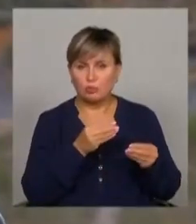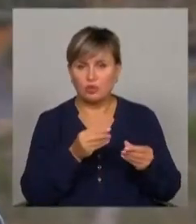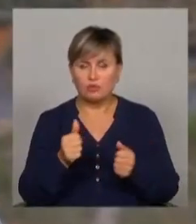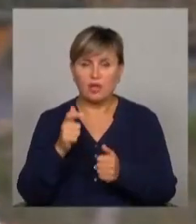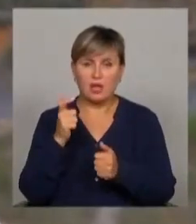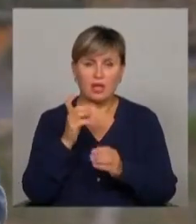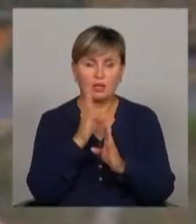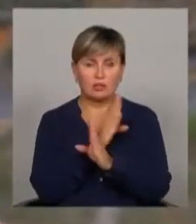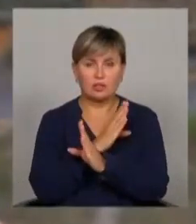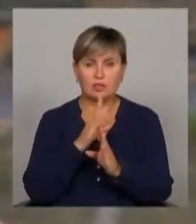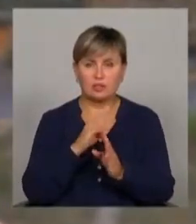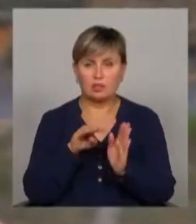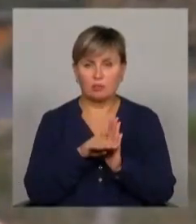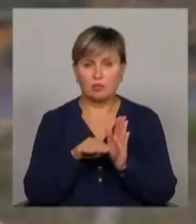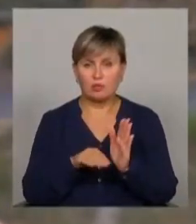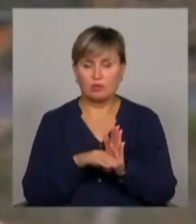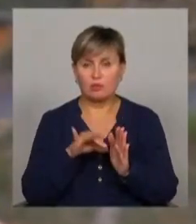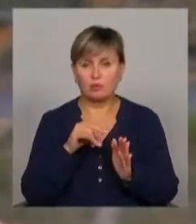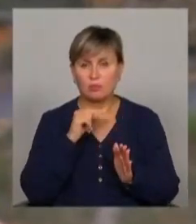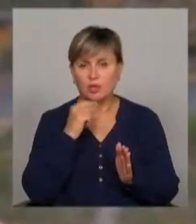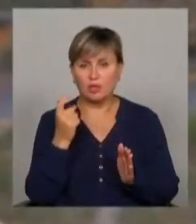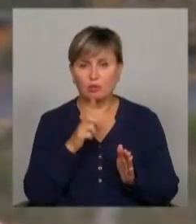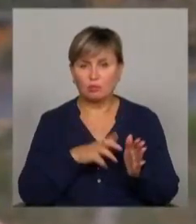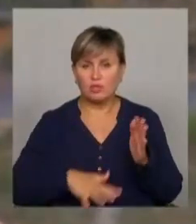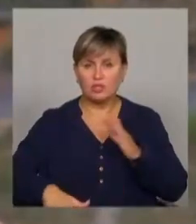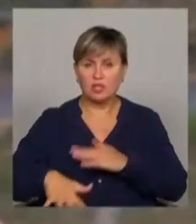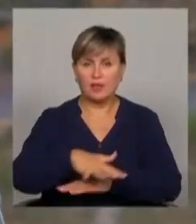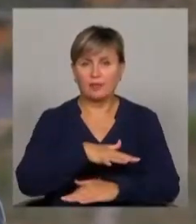экосистему в регионе и ударить по экономике страны.